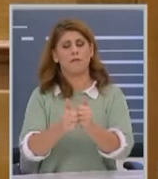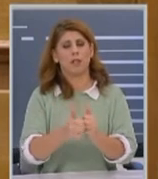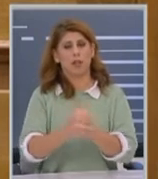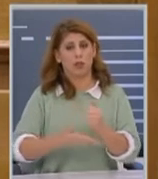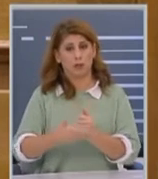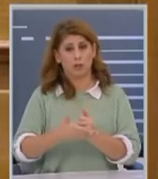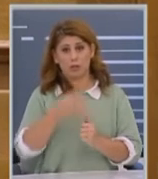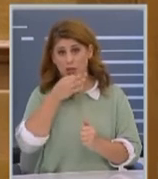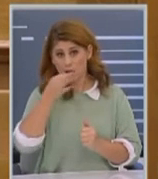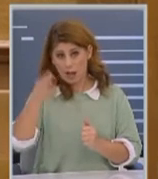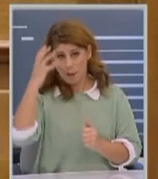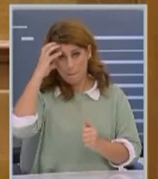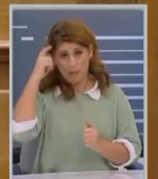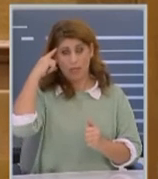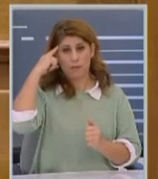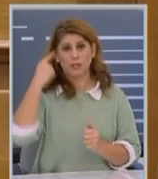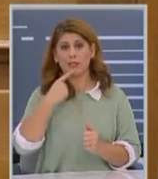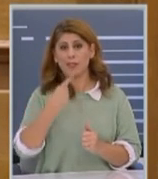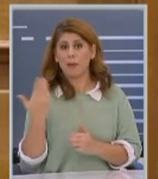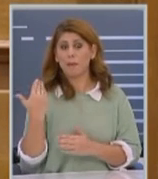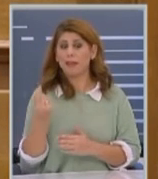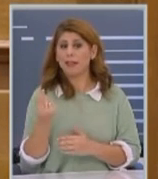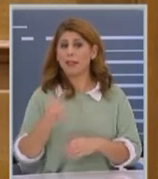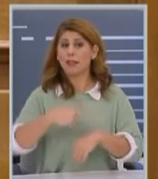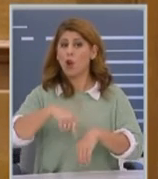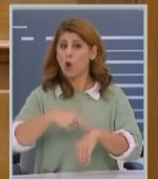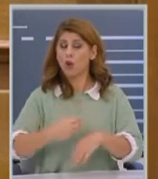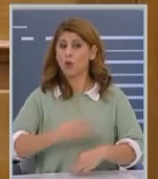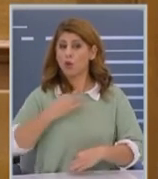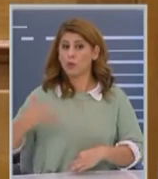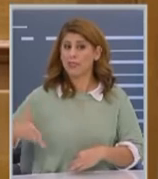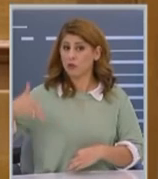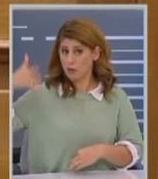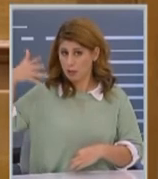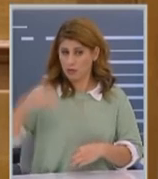τους υπενθυμίσω τι είπε πριν από λίγη ώρα ο κ. Μητσοτάκης.